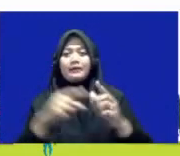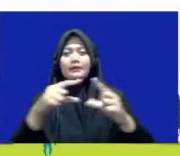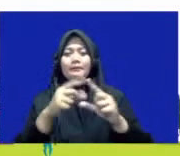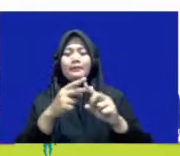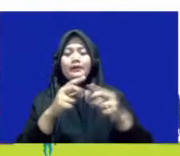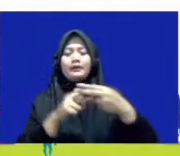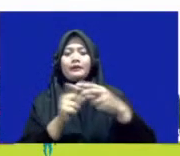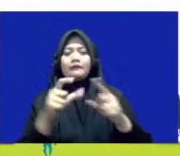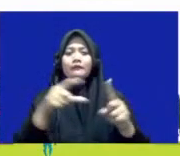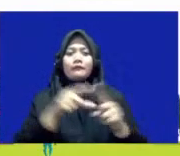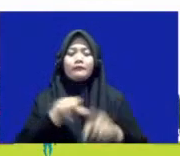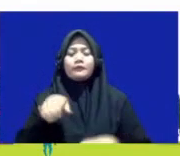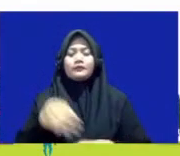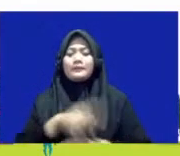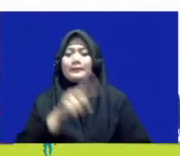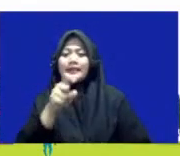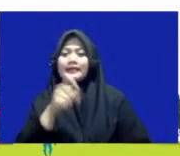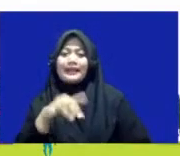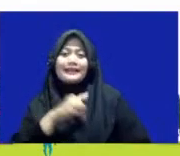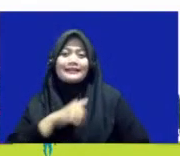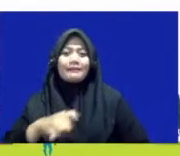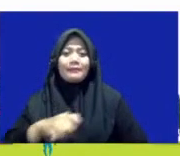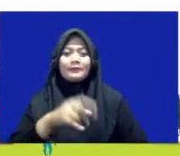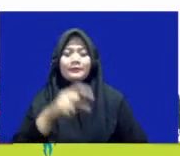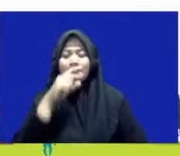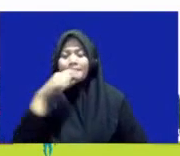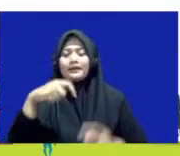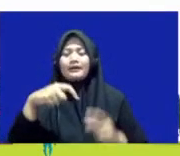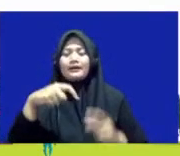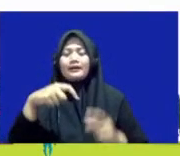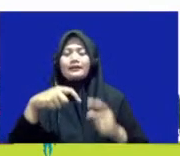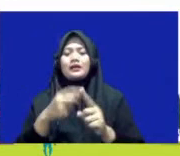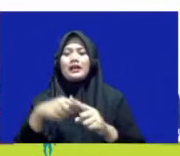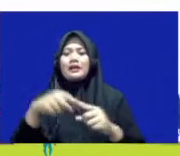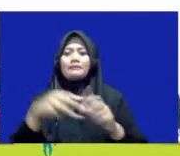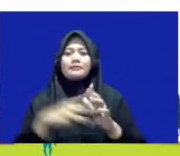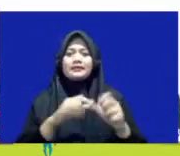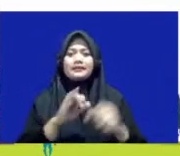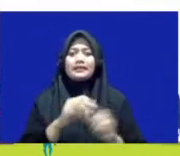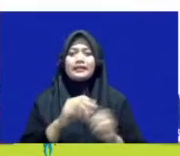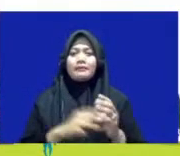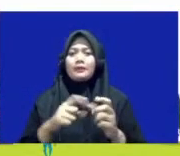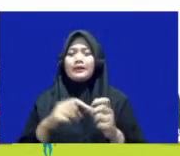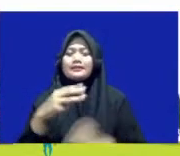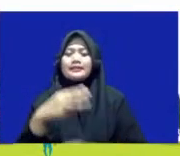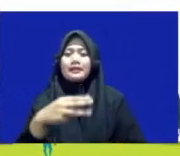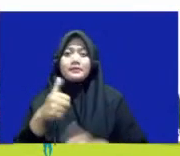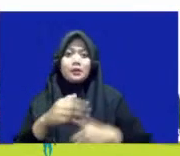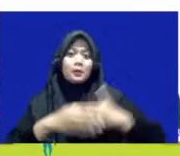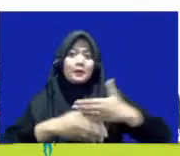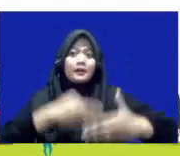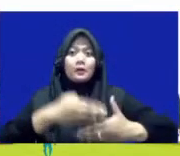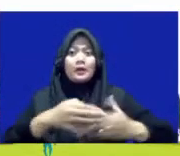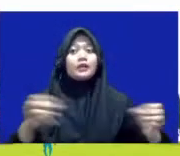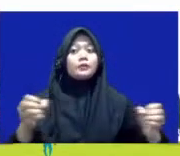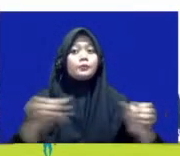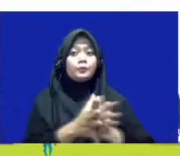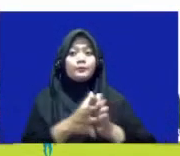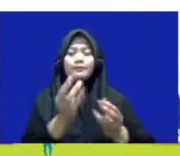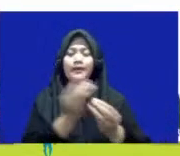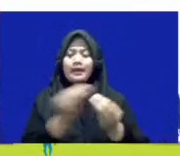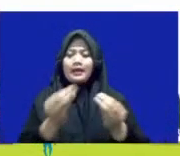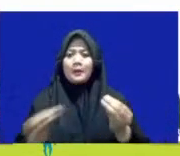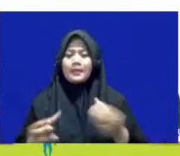How does MOSA maintain such a big number of Tagana or voluntary personnel? Does it have particular information